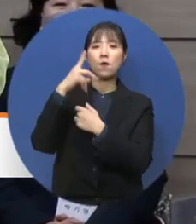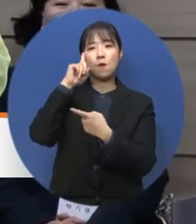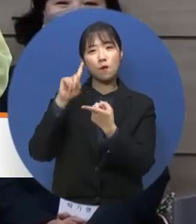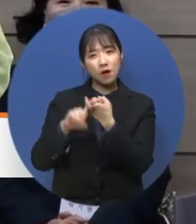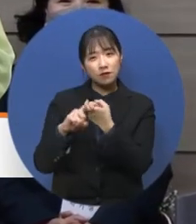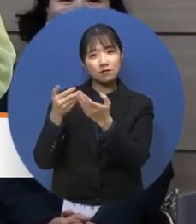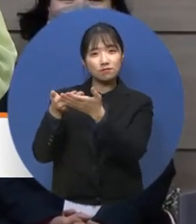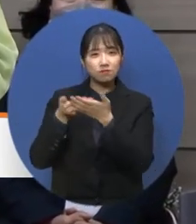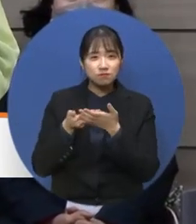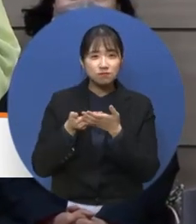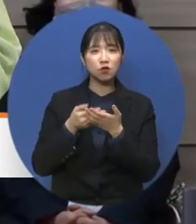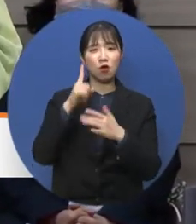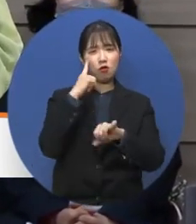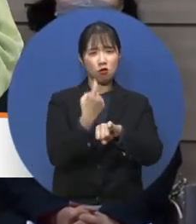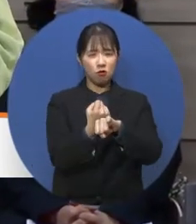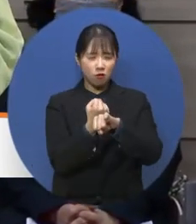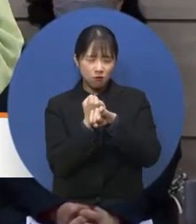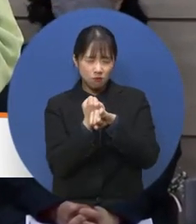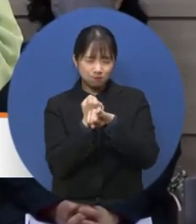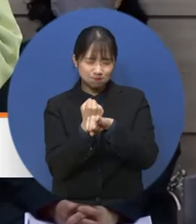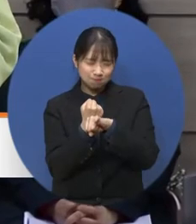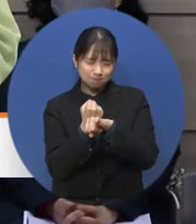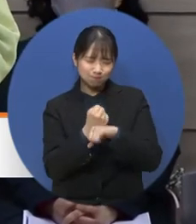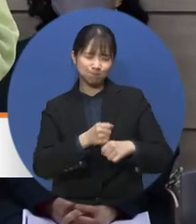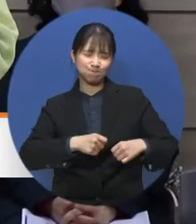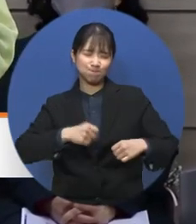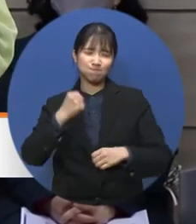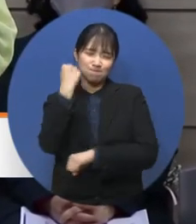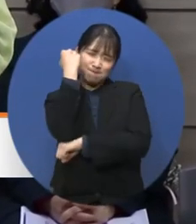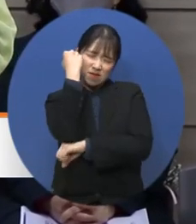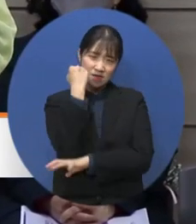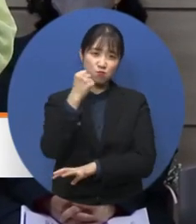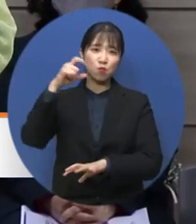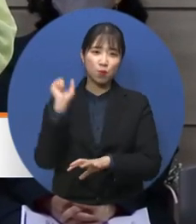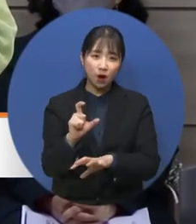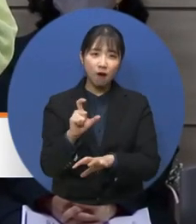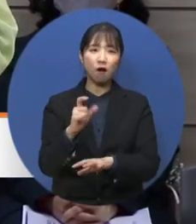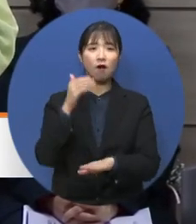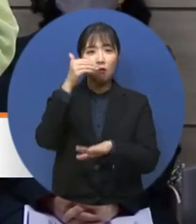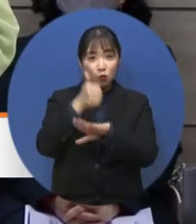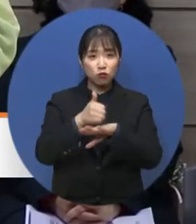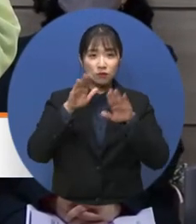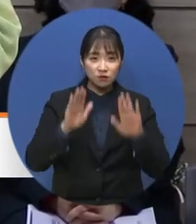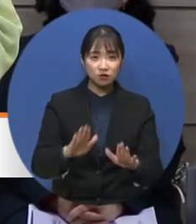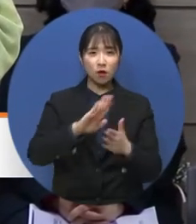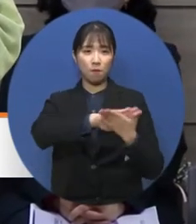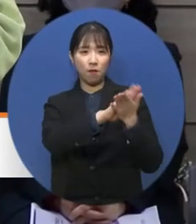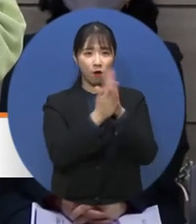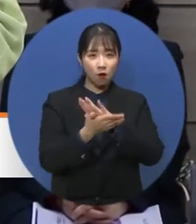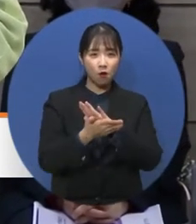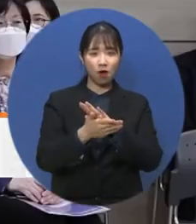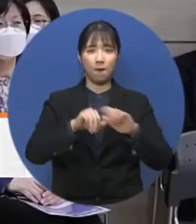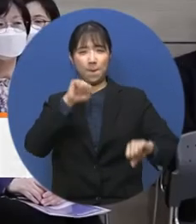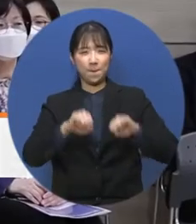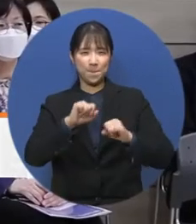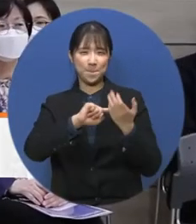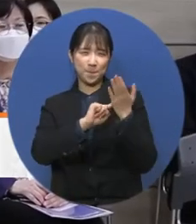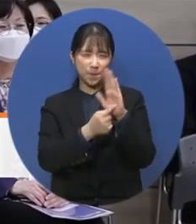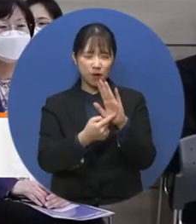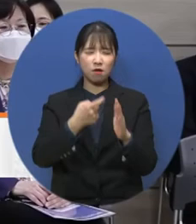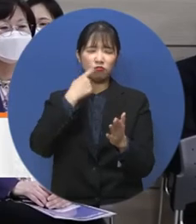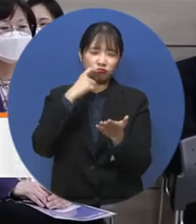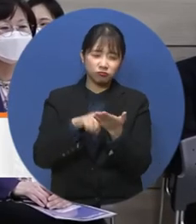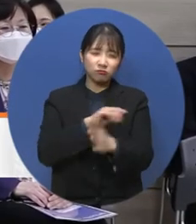관심으로 연구 기반 시설을 확고히 다져 현재는 변화에 대응하는 최고의